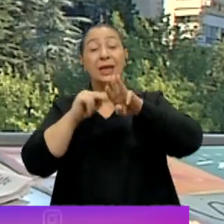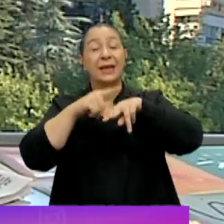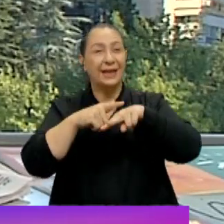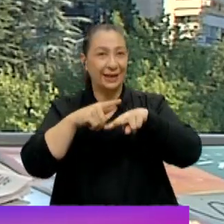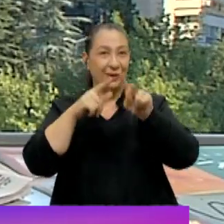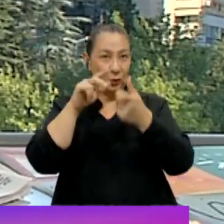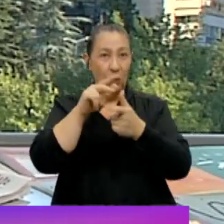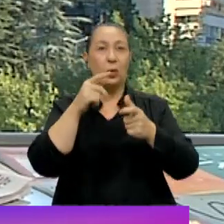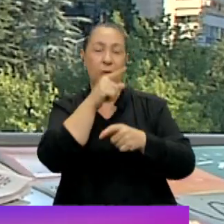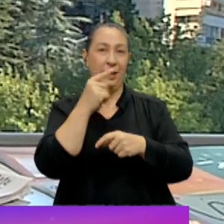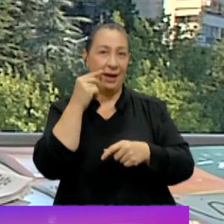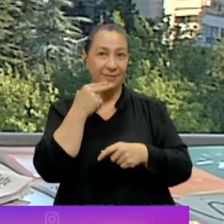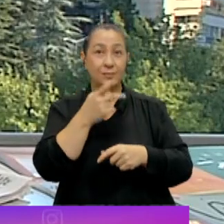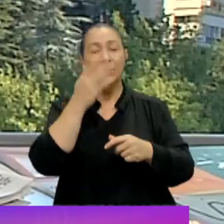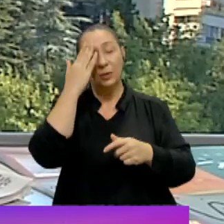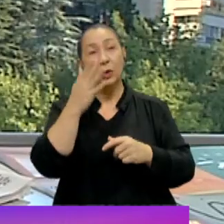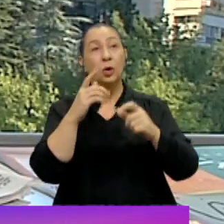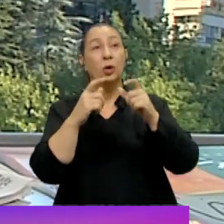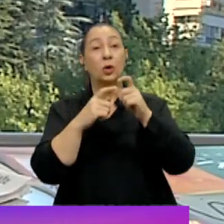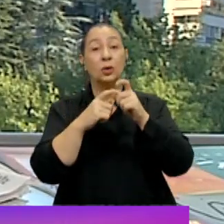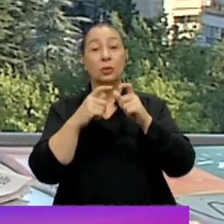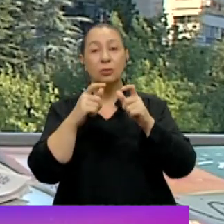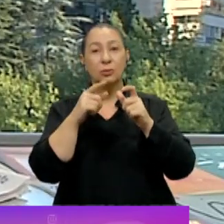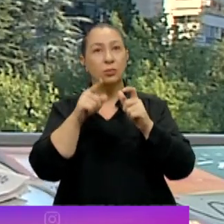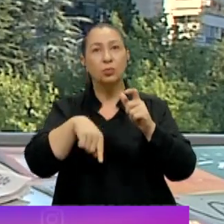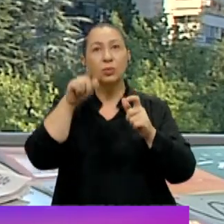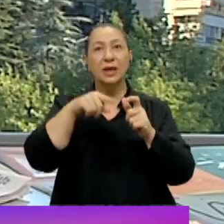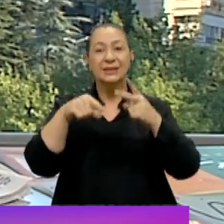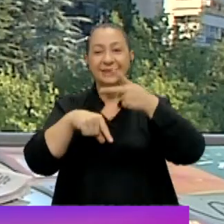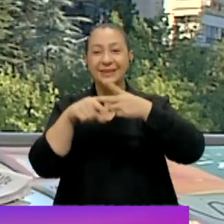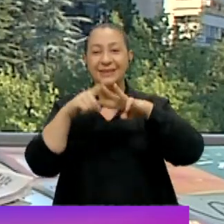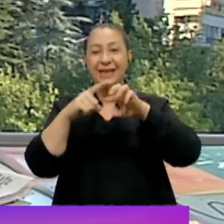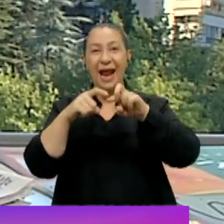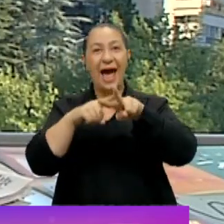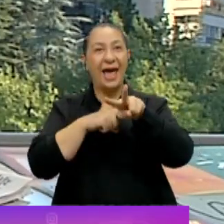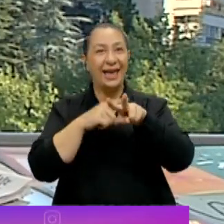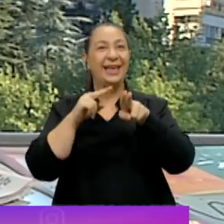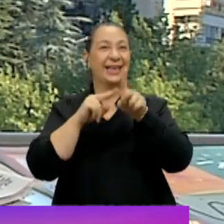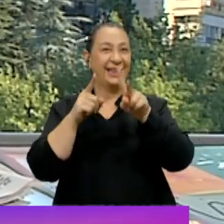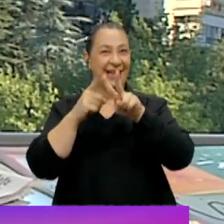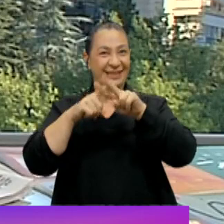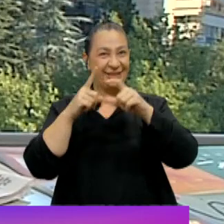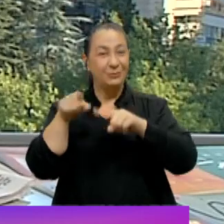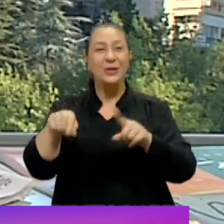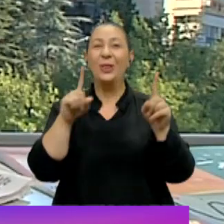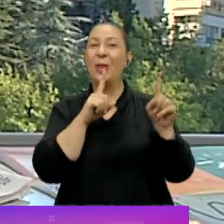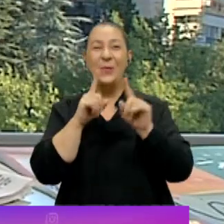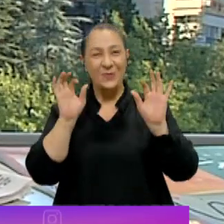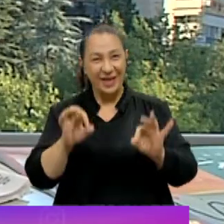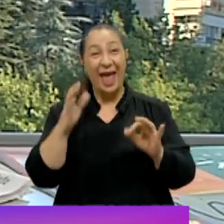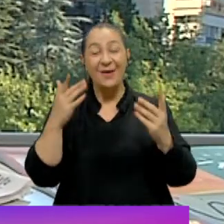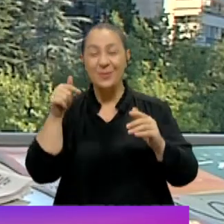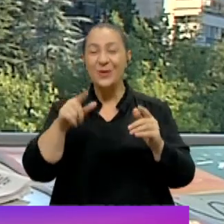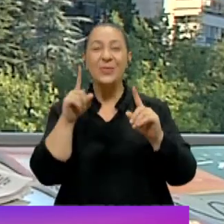günaydınlar. Selamlarımızı iletelim. Bu arada bülten sorumlumuz Zeray Kınacı'nın bugün doğum günü. Hem onun hem de